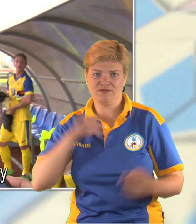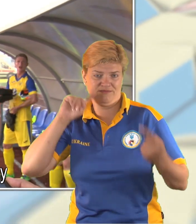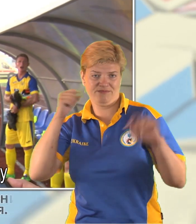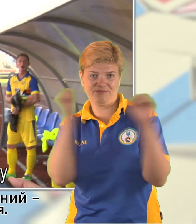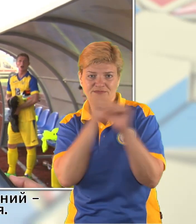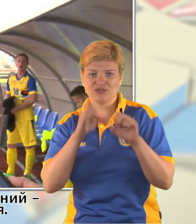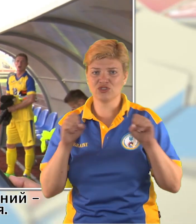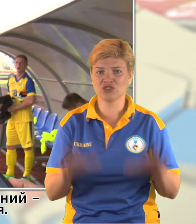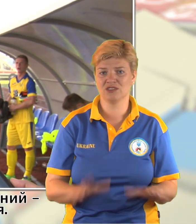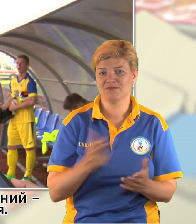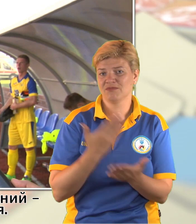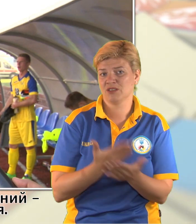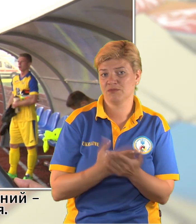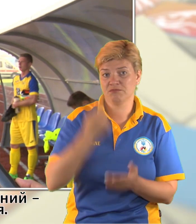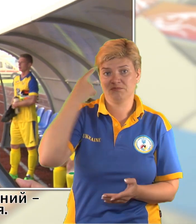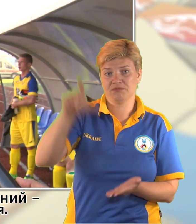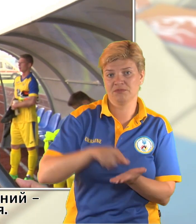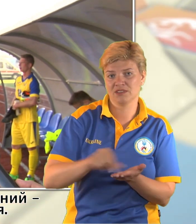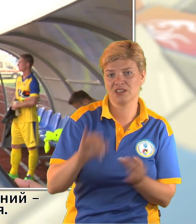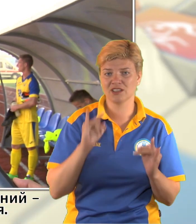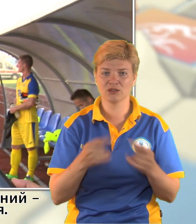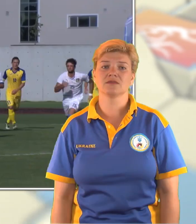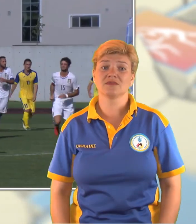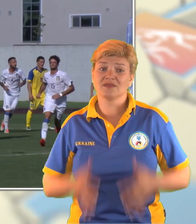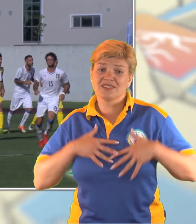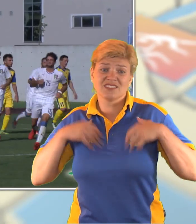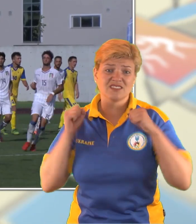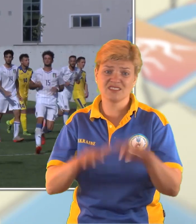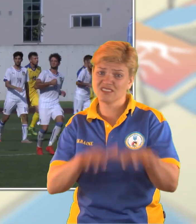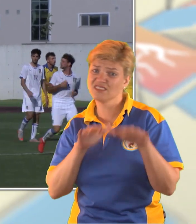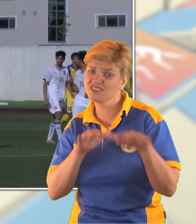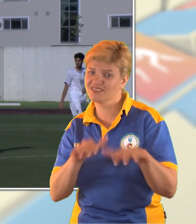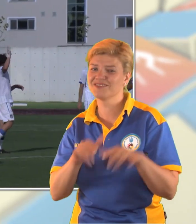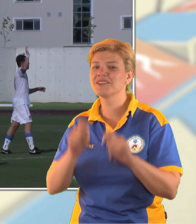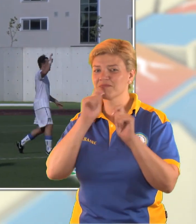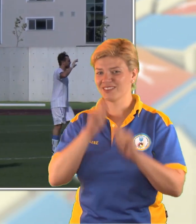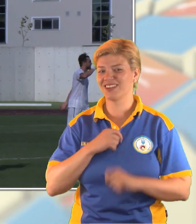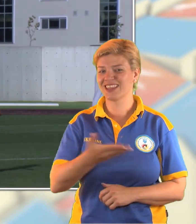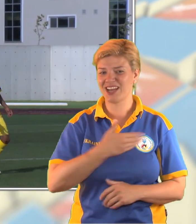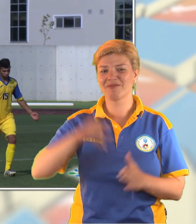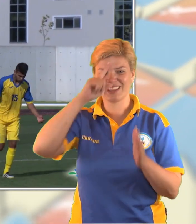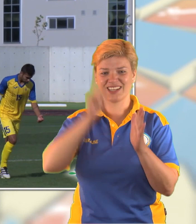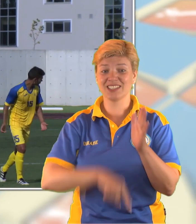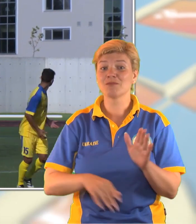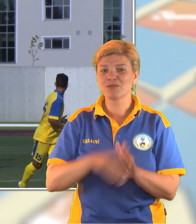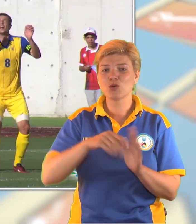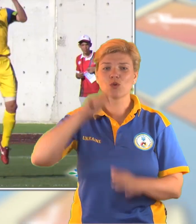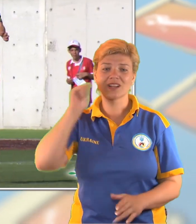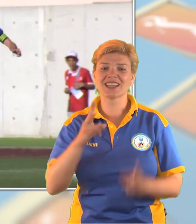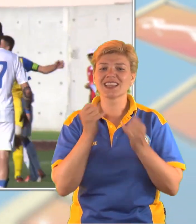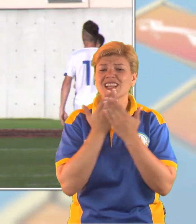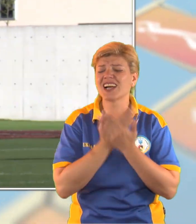було противоречивих рішень, з призначенням пенальті і інші рішення. Та все ж таки фінальний штурм подарував нам